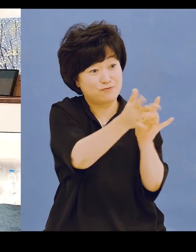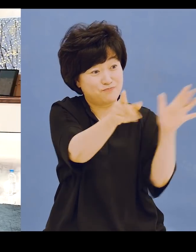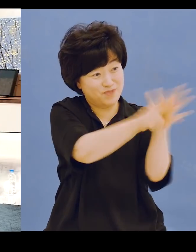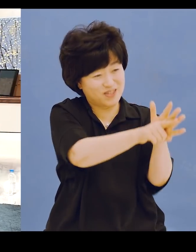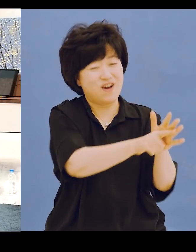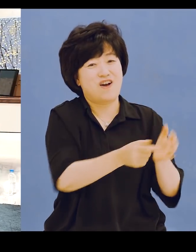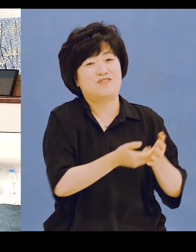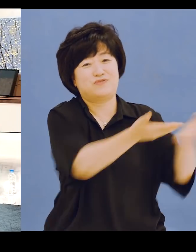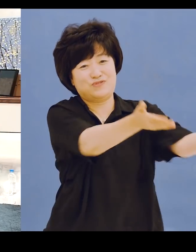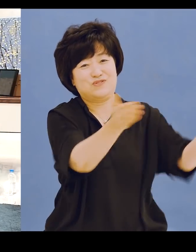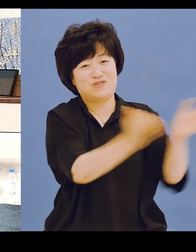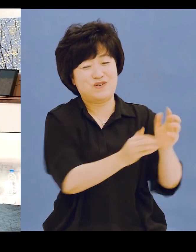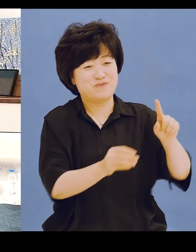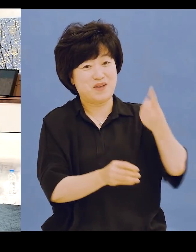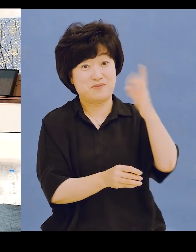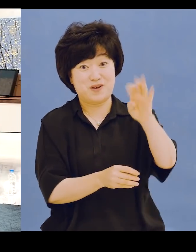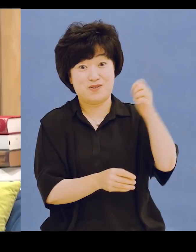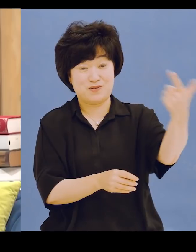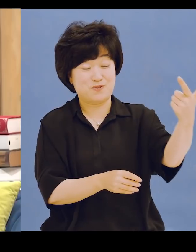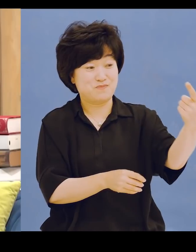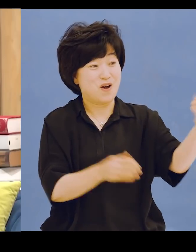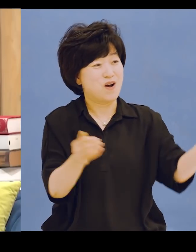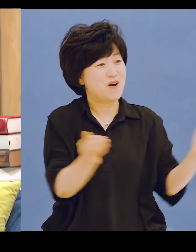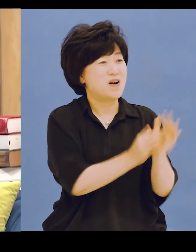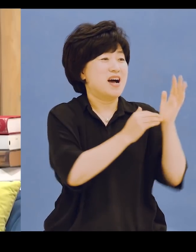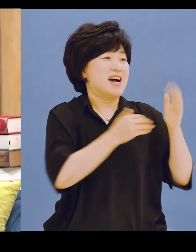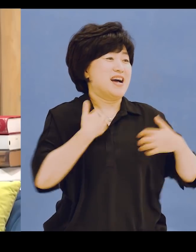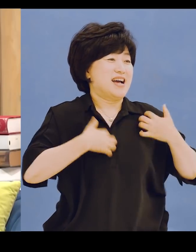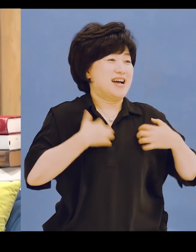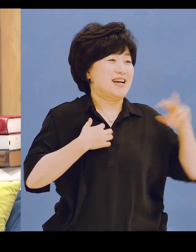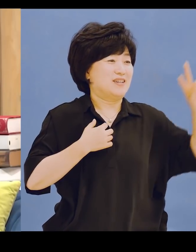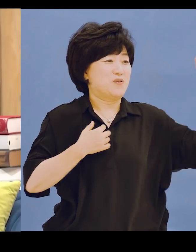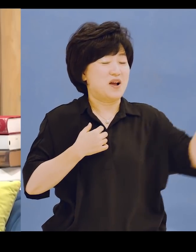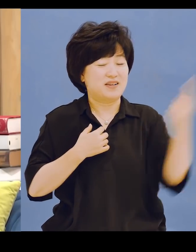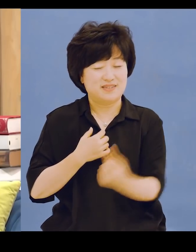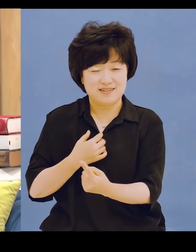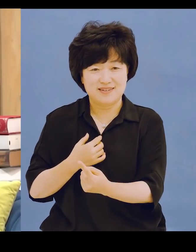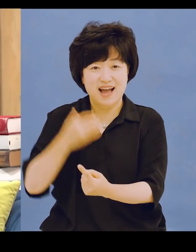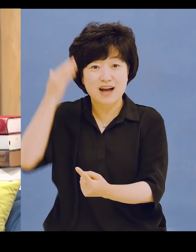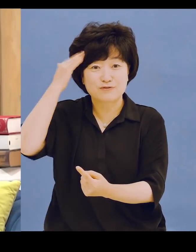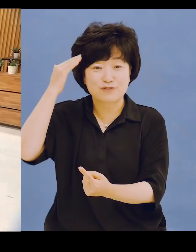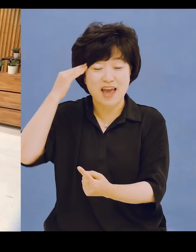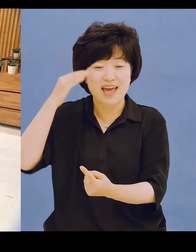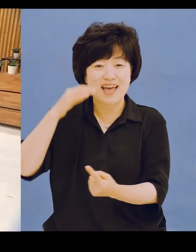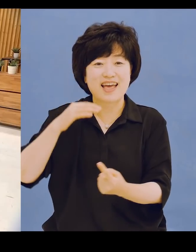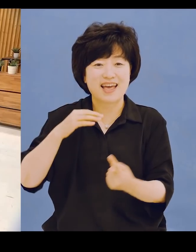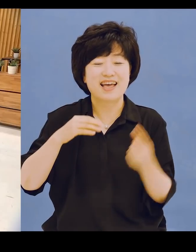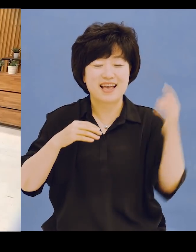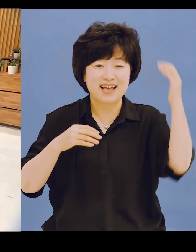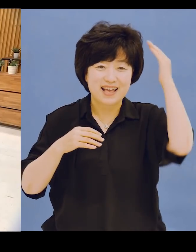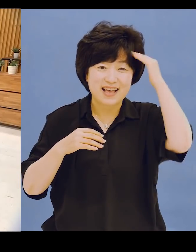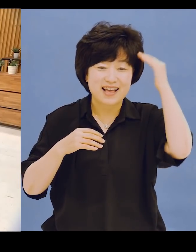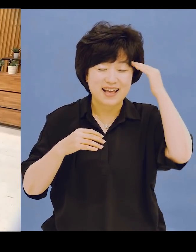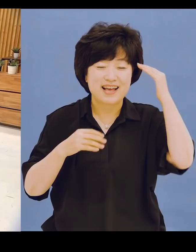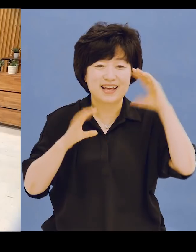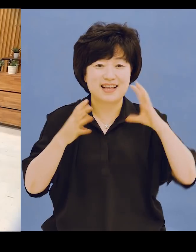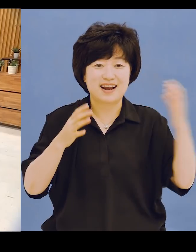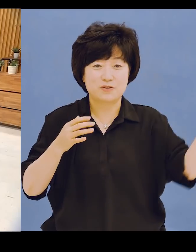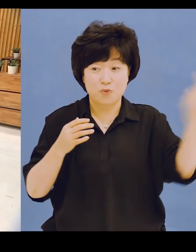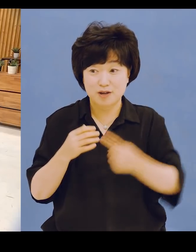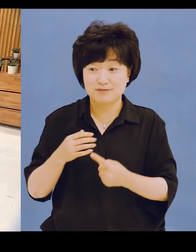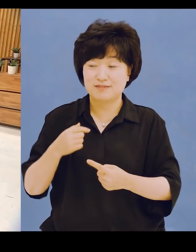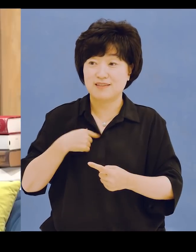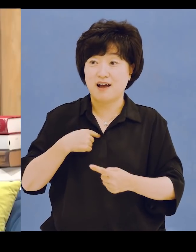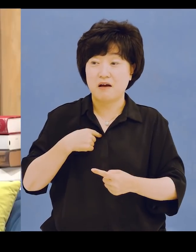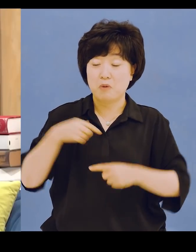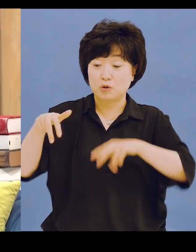자, 그리고 돌아왔더니 한국에 저는 한국의 뭐 이건 종교계 지도자도